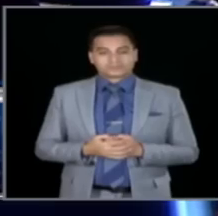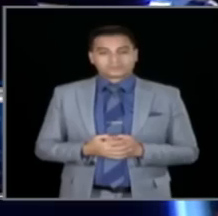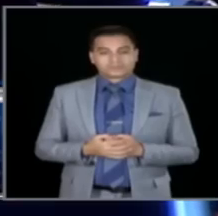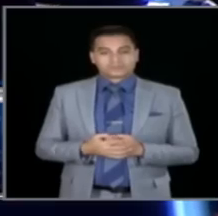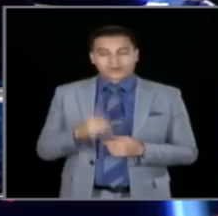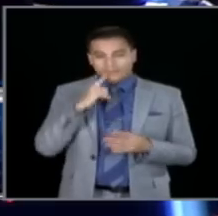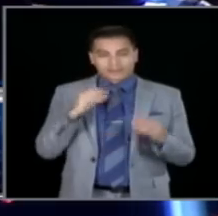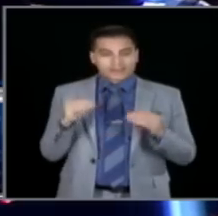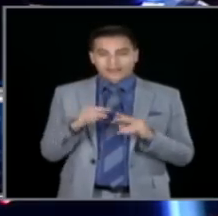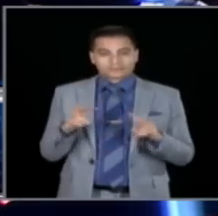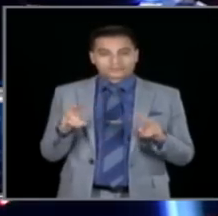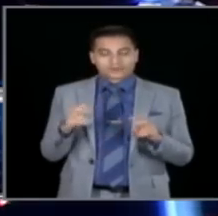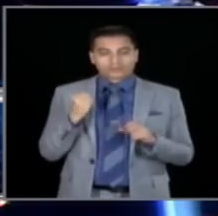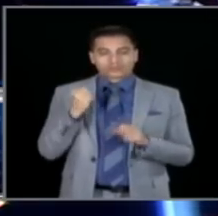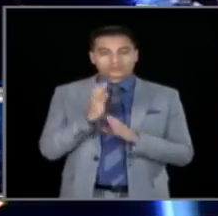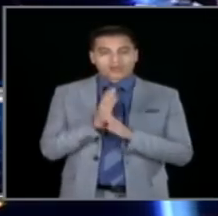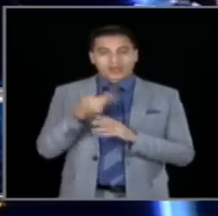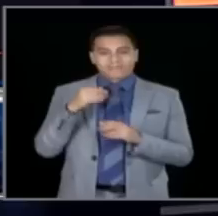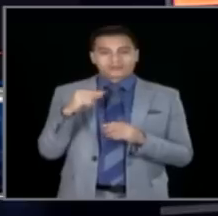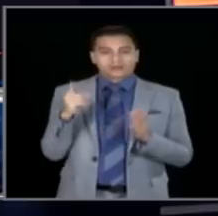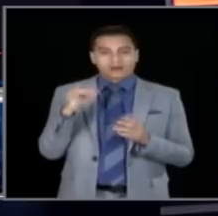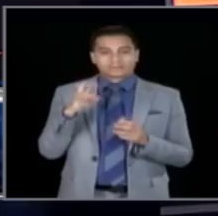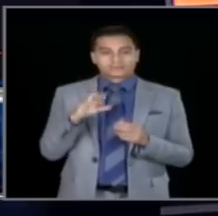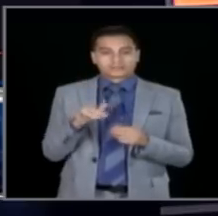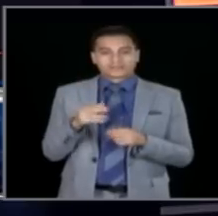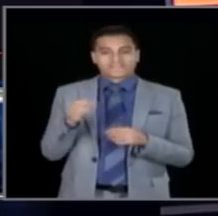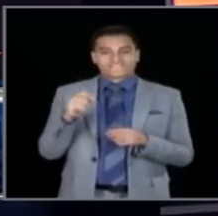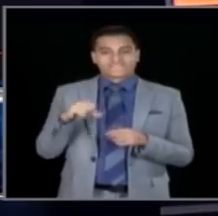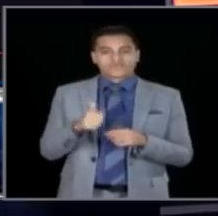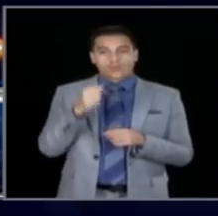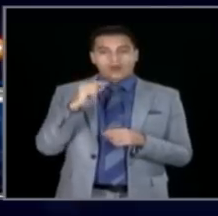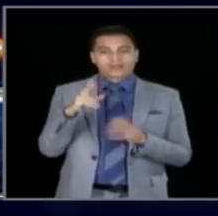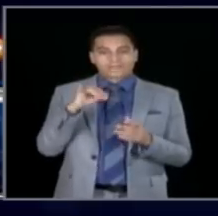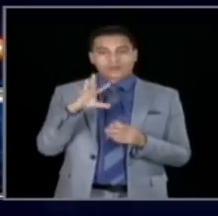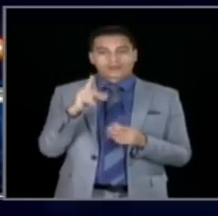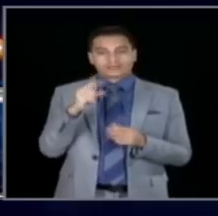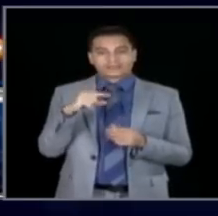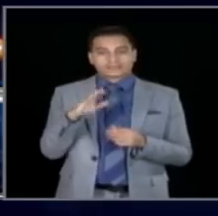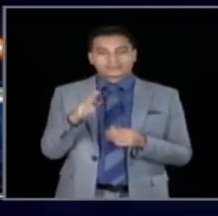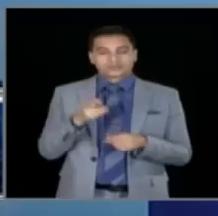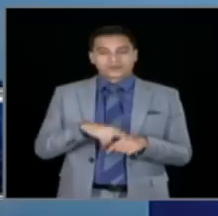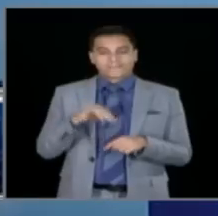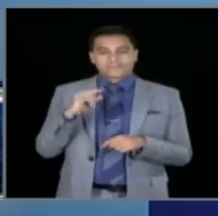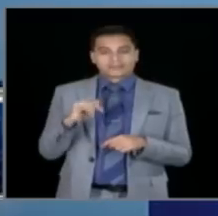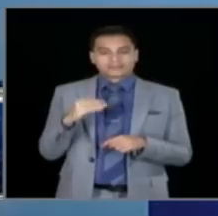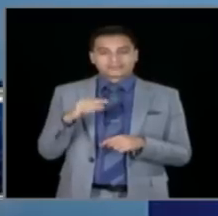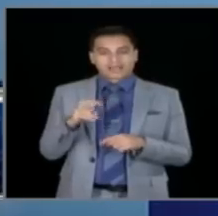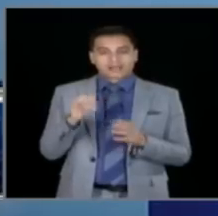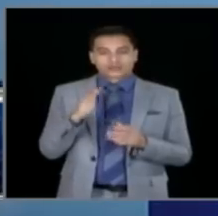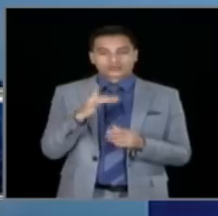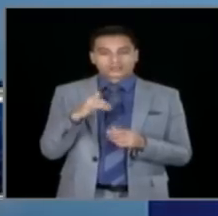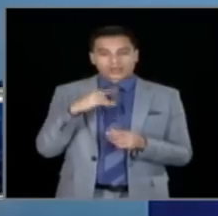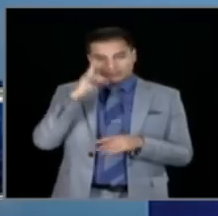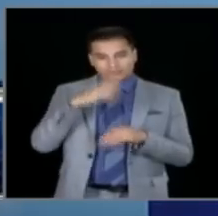محدش يتكلم. بطولة أحمد رمزي، فؤاد المهندس، ومديحة يسري، مين؟ هخمن.